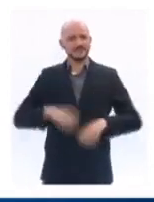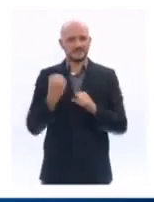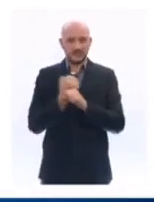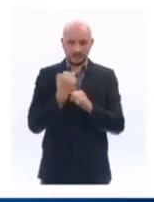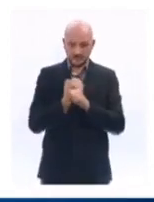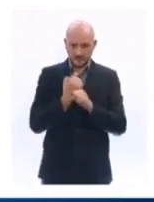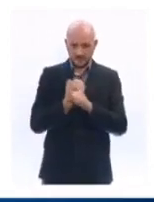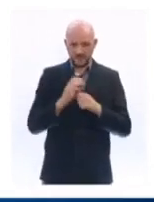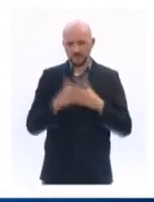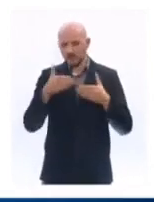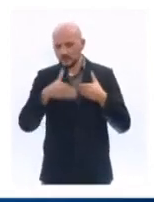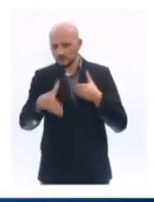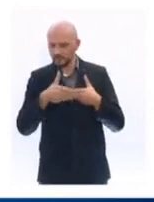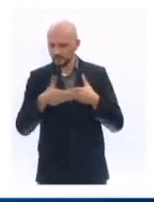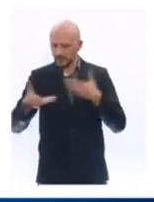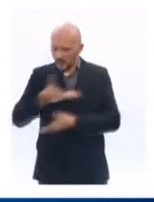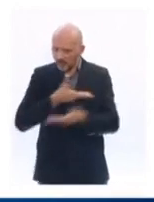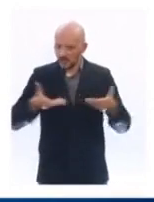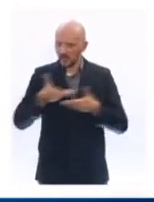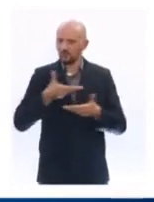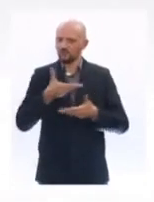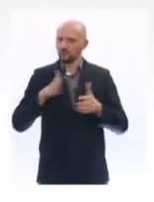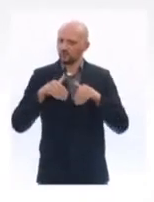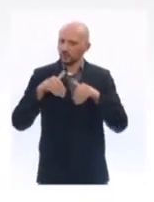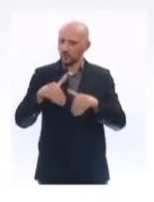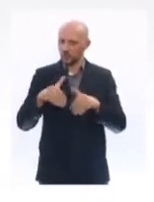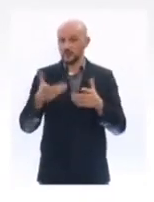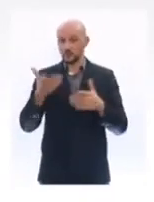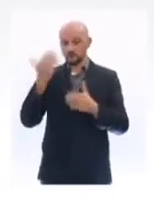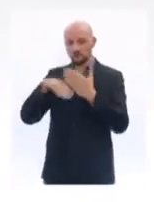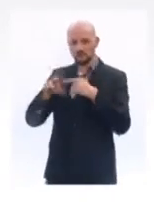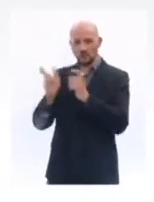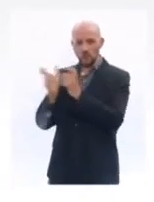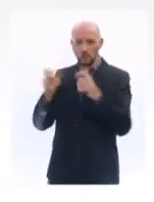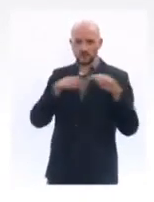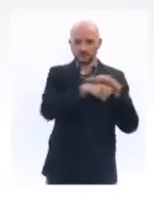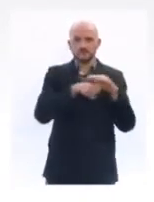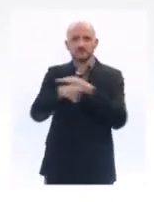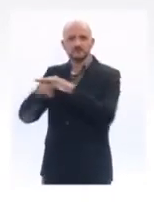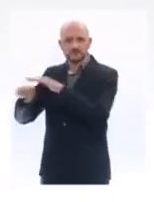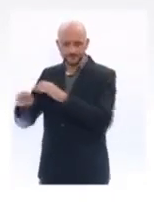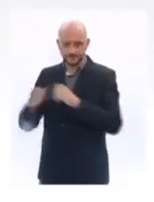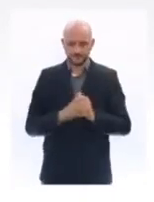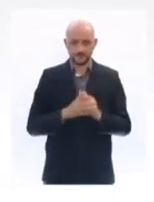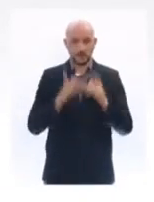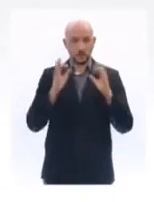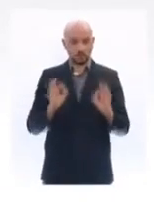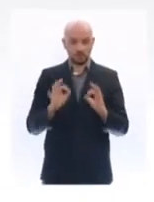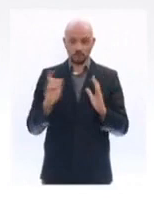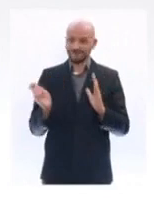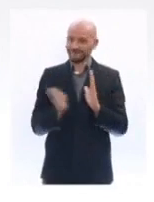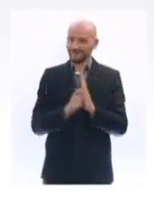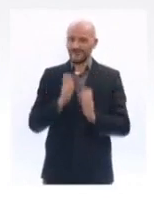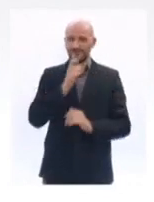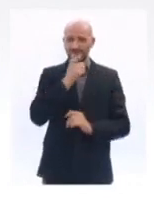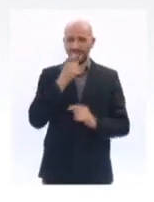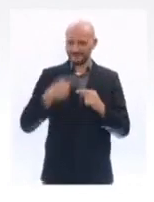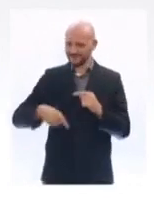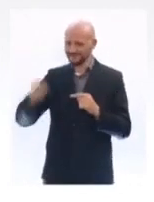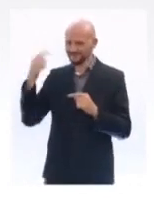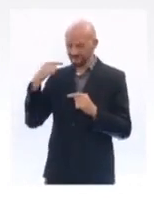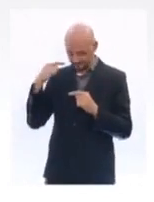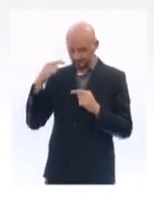côtés des entreprises et des salariés impactés par ces nouvelles mesures sanitaires. Tous les secteurs protégés ou les secteurs